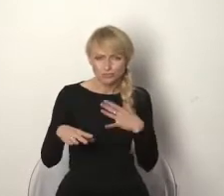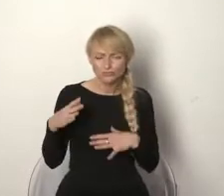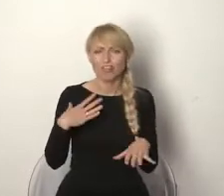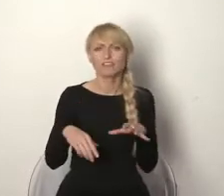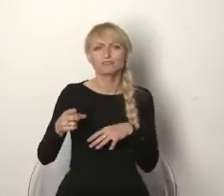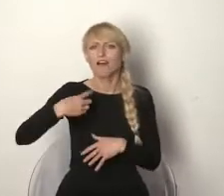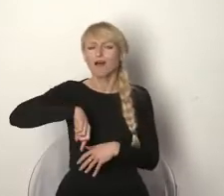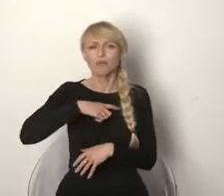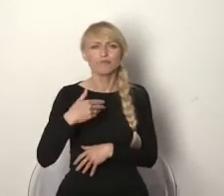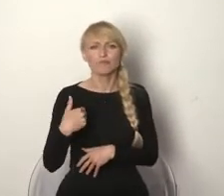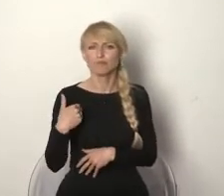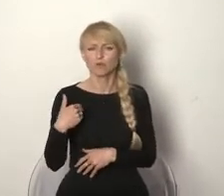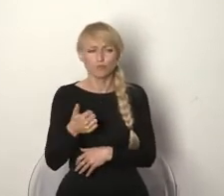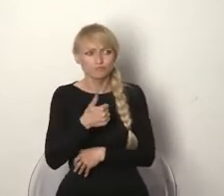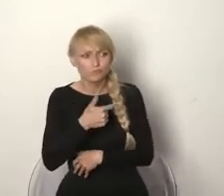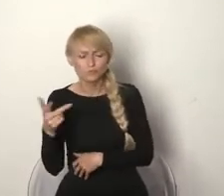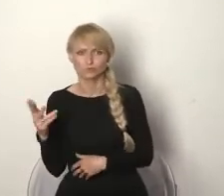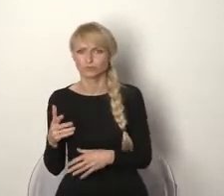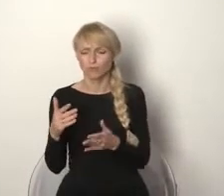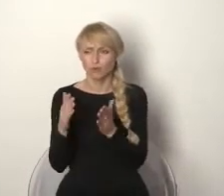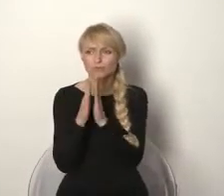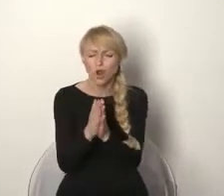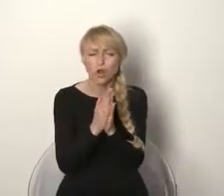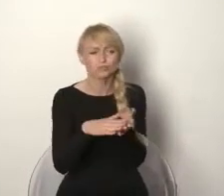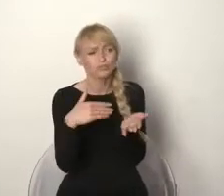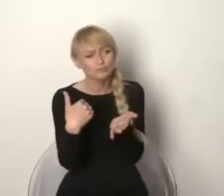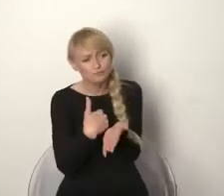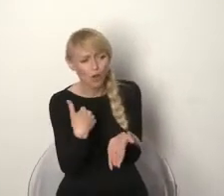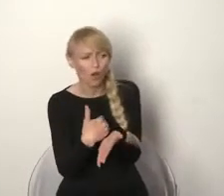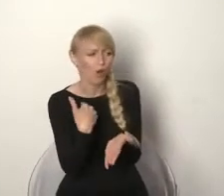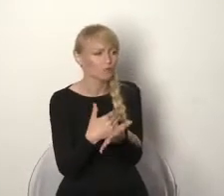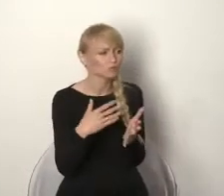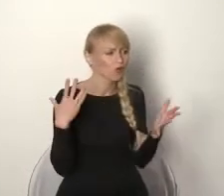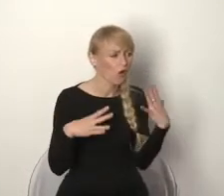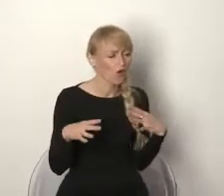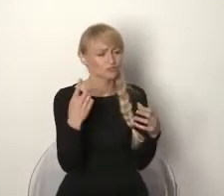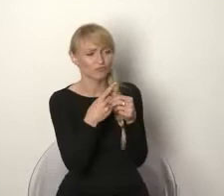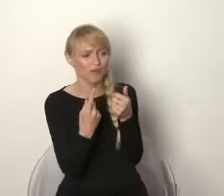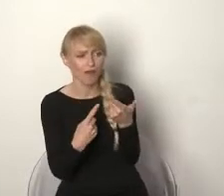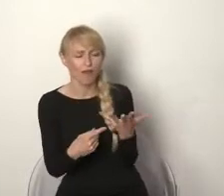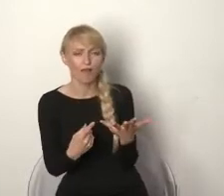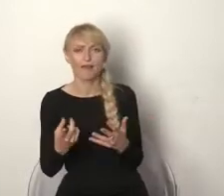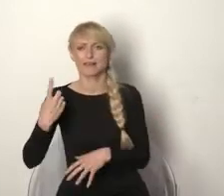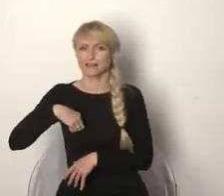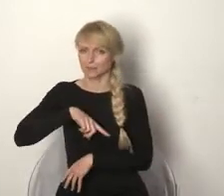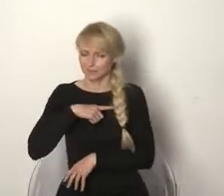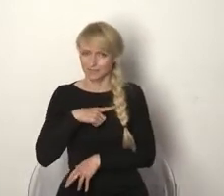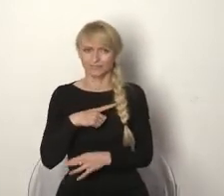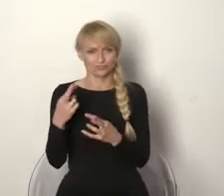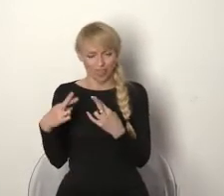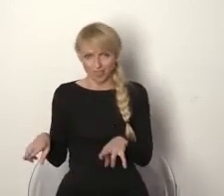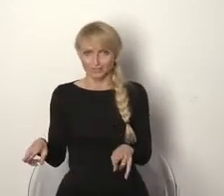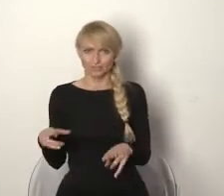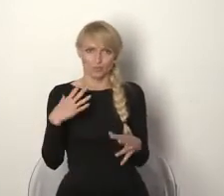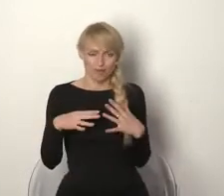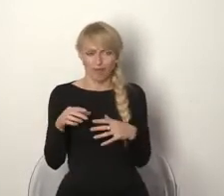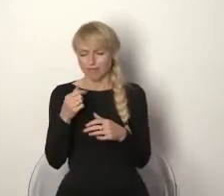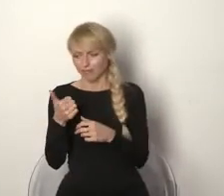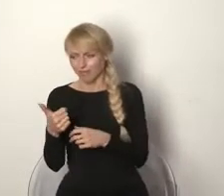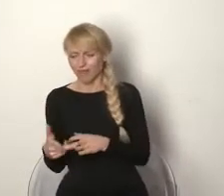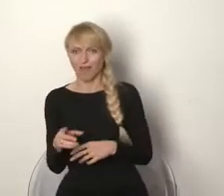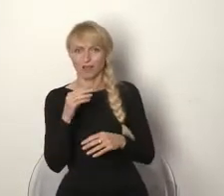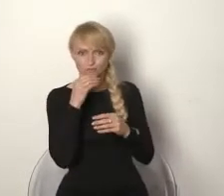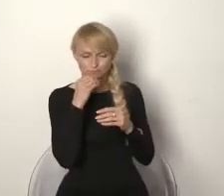odzieży i tak naprawdę gro naszej działalności skupiło się właśnie na przekazywaniu darowizn rzeczowych. Do tej